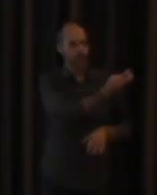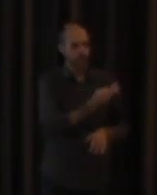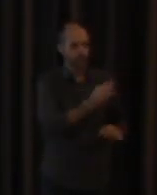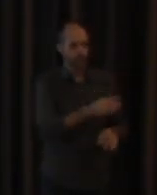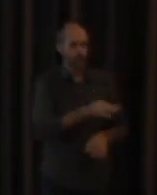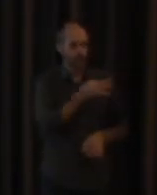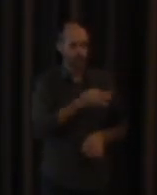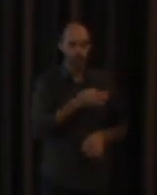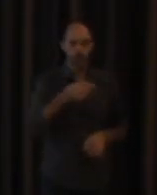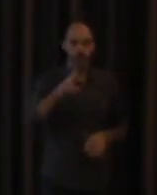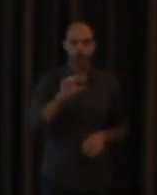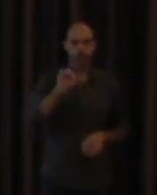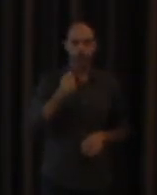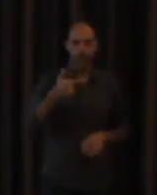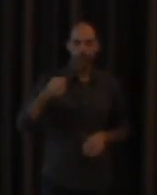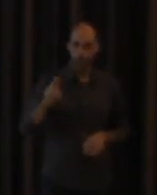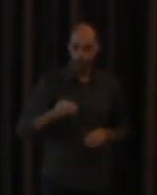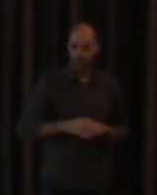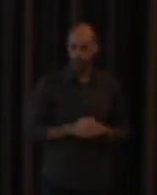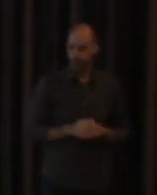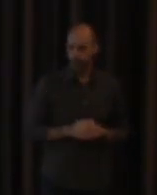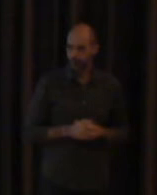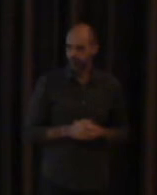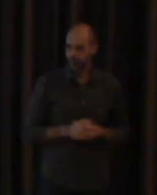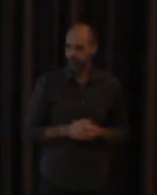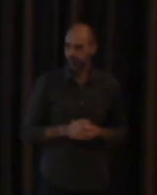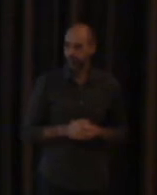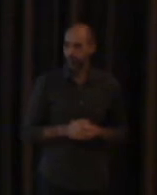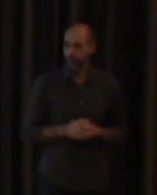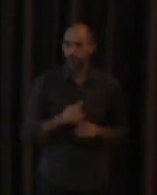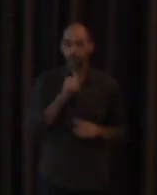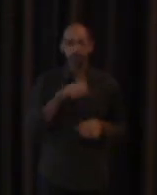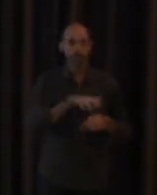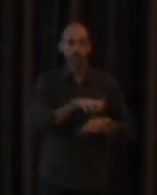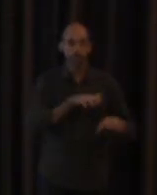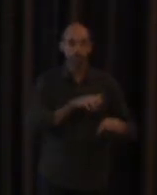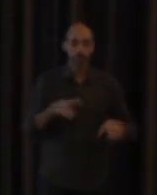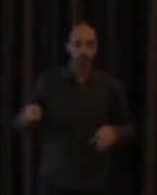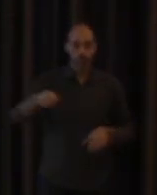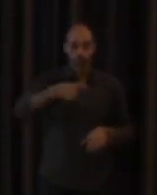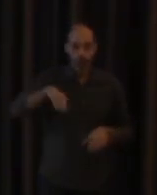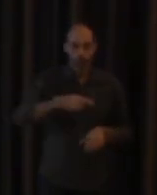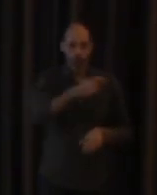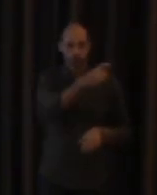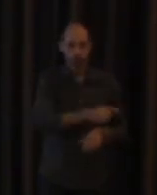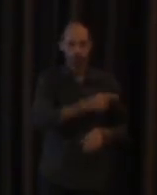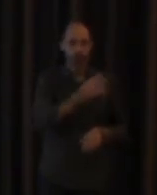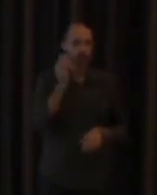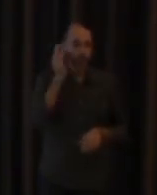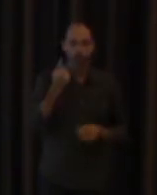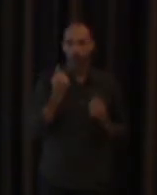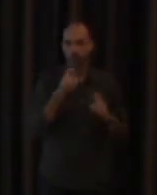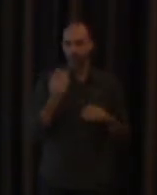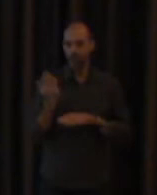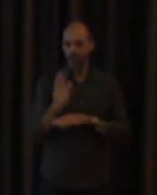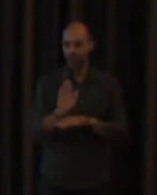aquesta lliçó inaugural de la nostra facultat. Per la gran majoria de nosaltres, la Gemma Rigau és algú que no necessita